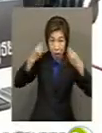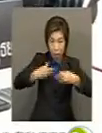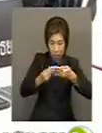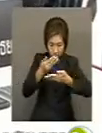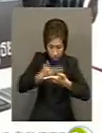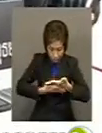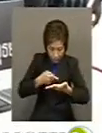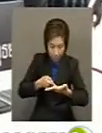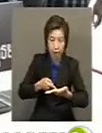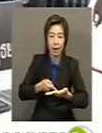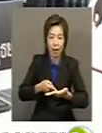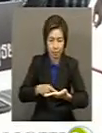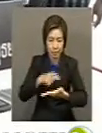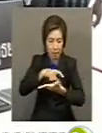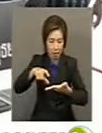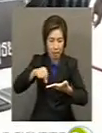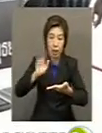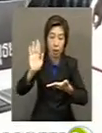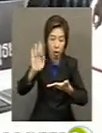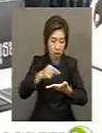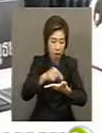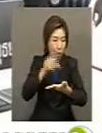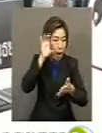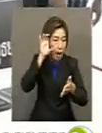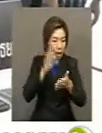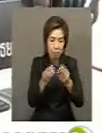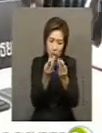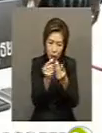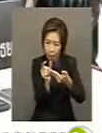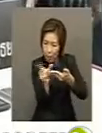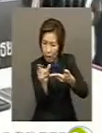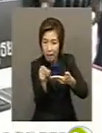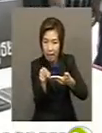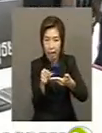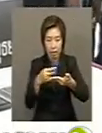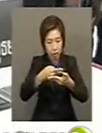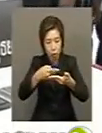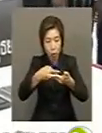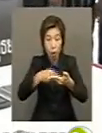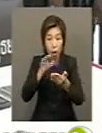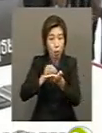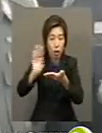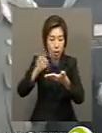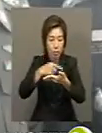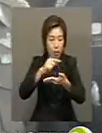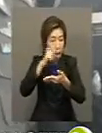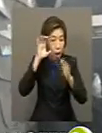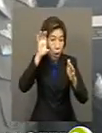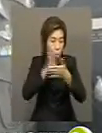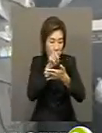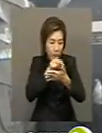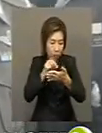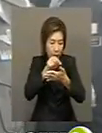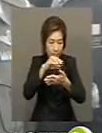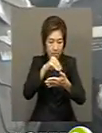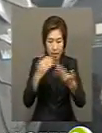คือใช้บัตรของคุณพาสุธีแต่เปลี่ยนรูปฮะเปลี่ยนรูปเป็นของคนในแก๊งแล้วก็ไปทำท่าทำทีไปบอกกับทรูว่า